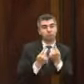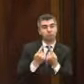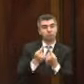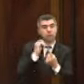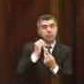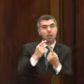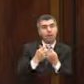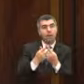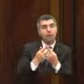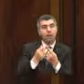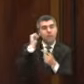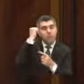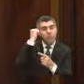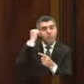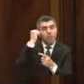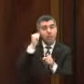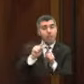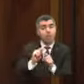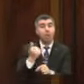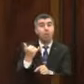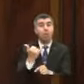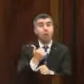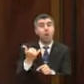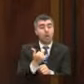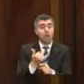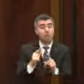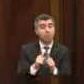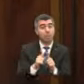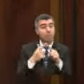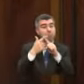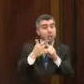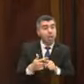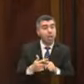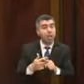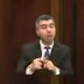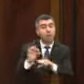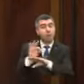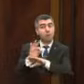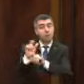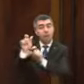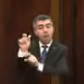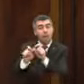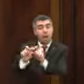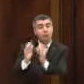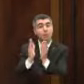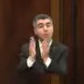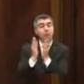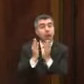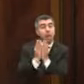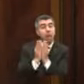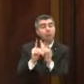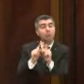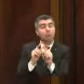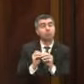ومهم ديال التكوين المهني ومحتاجة بلادنا تستثمر فيه ونخلقوا فيه رأس مال بشري حقيقي به نقوي